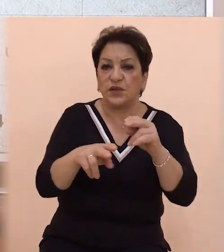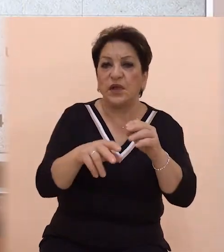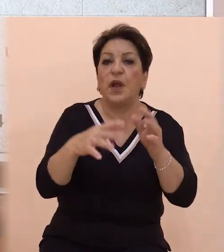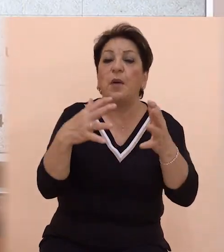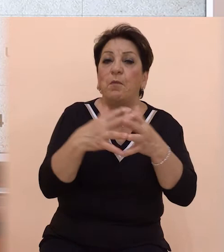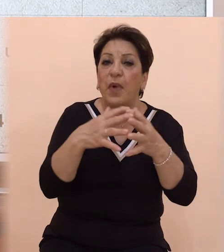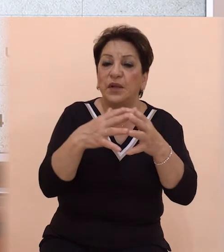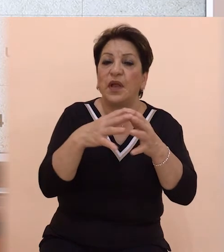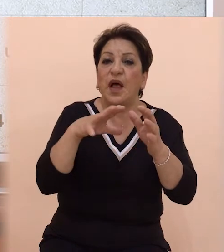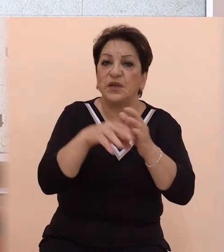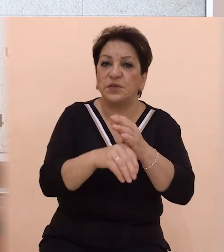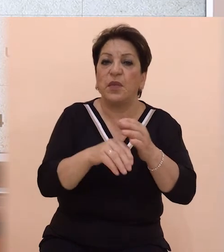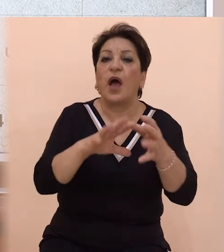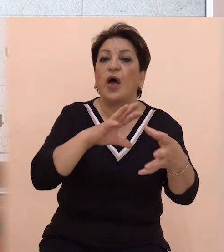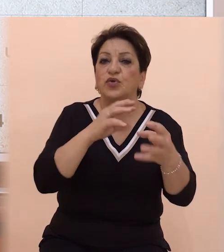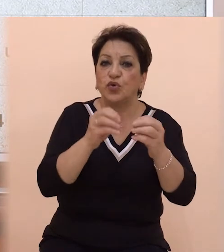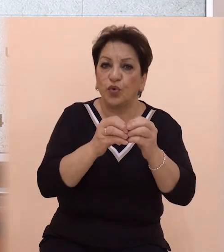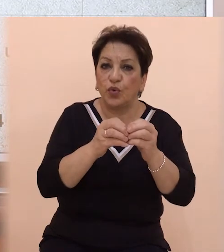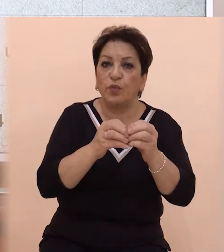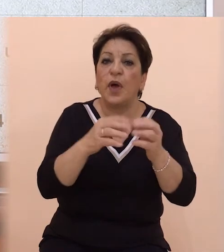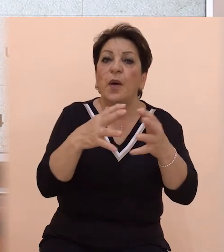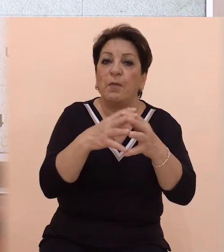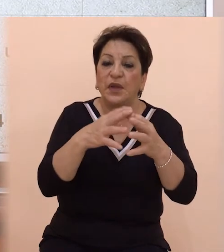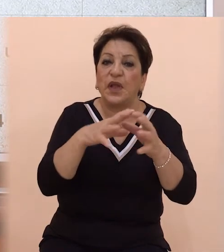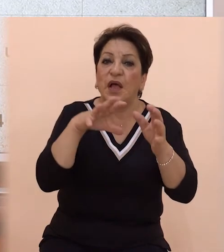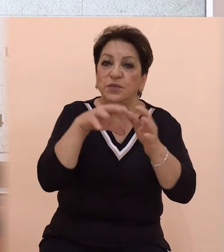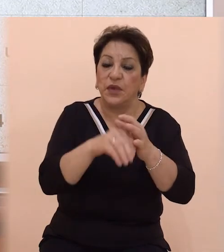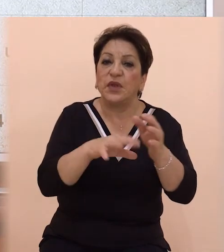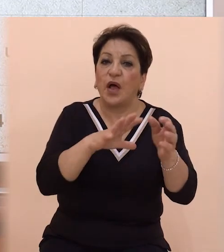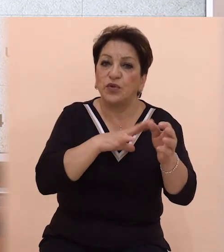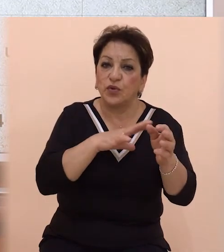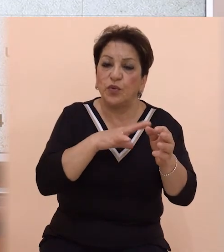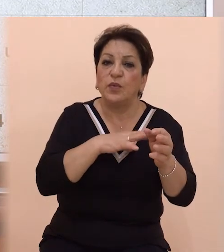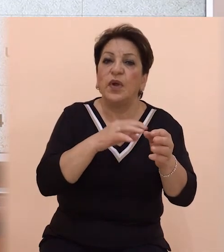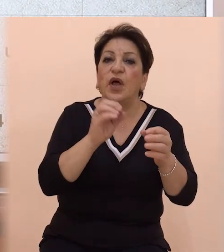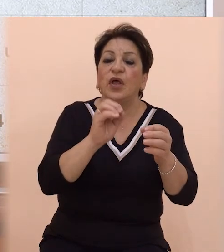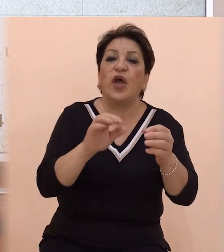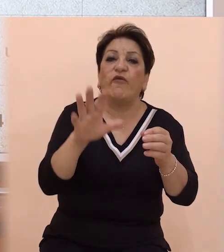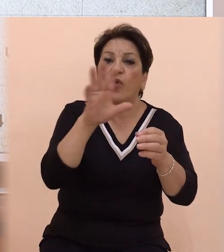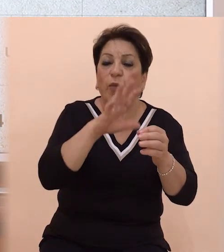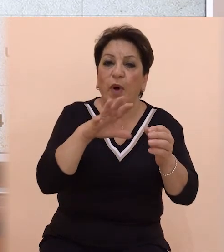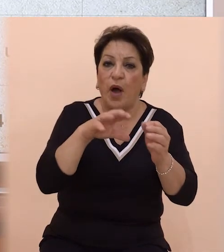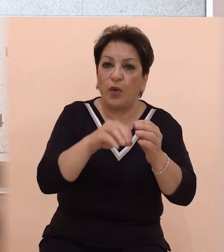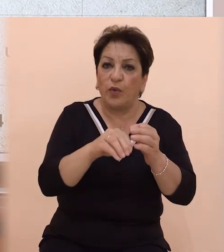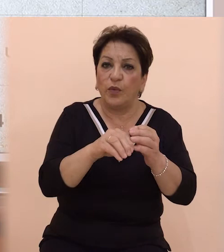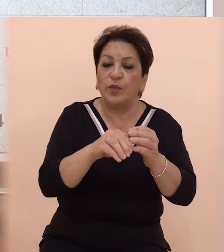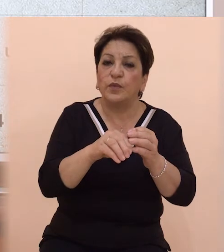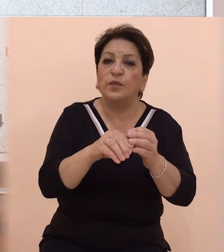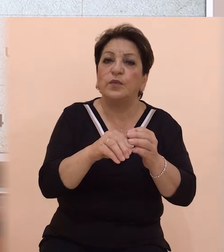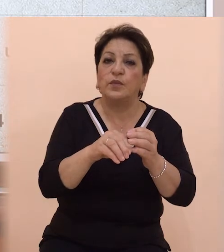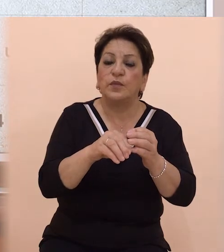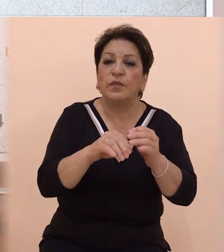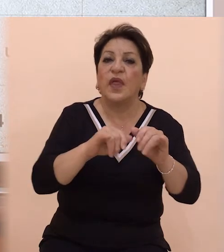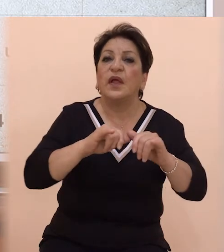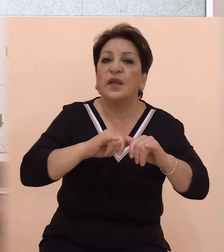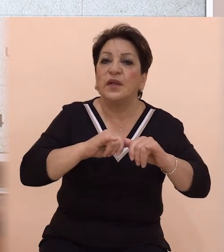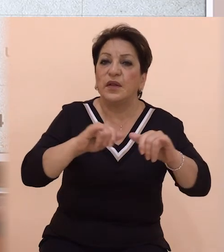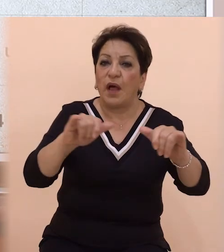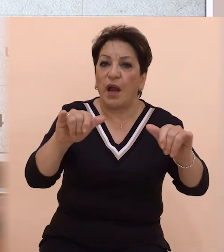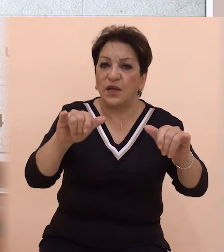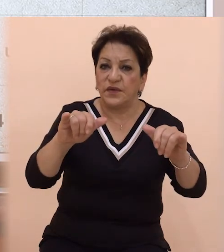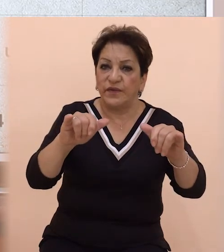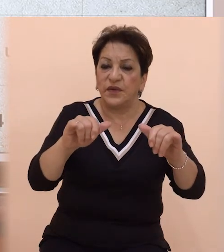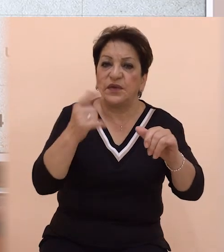պատերազմի արդյունքում էր և պատերազմի ընթացքում էր, որ եվրոպայում տարացվեց